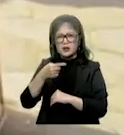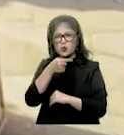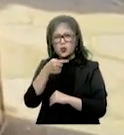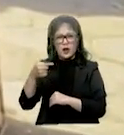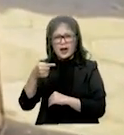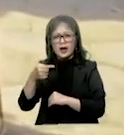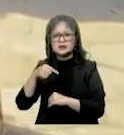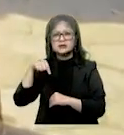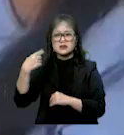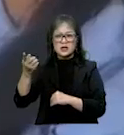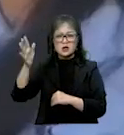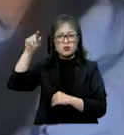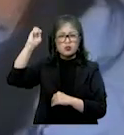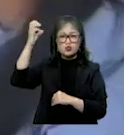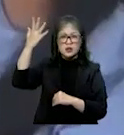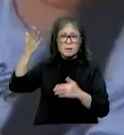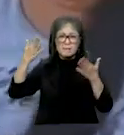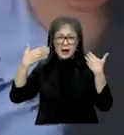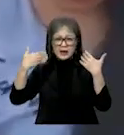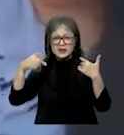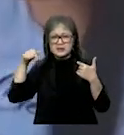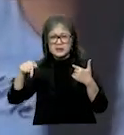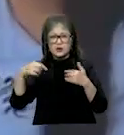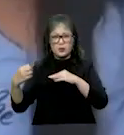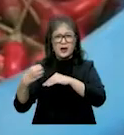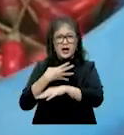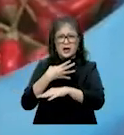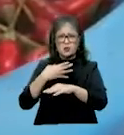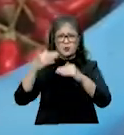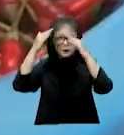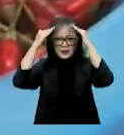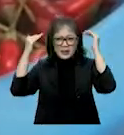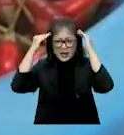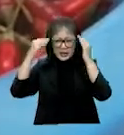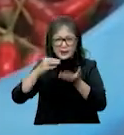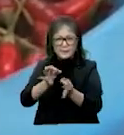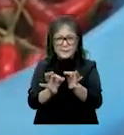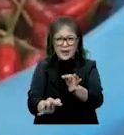ditenggarai menjadi penyebab petani gagal panen dan harga cabai di pasaran melambung tinggi.